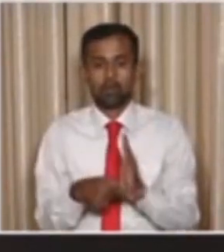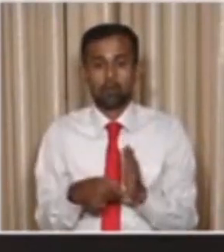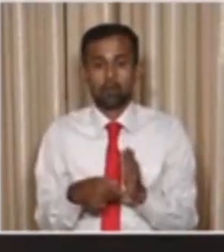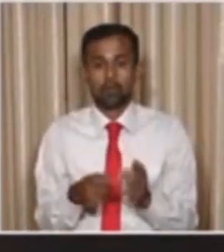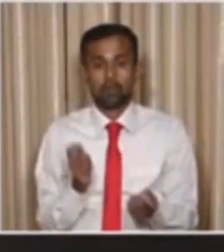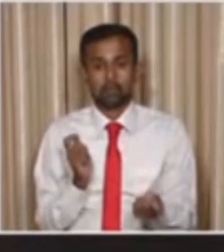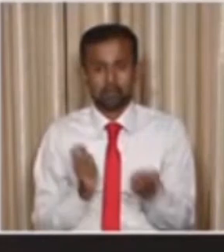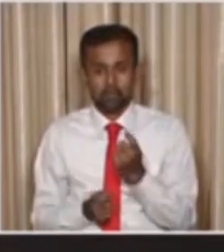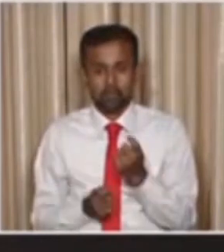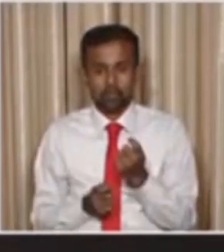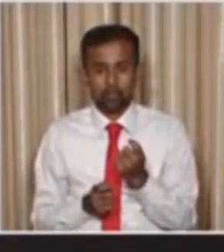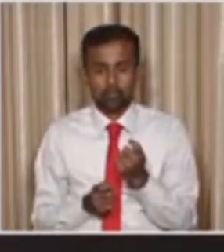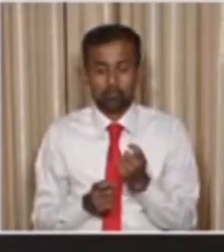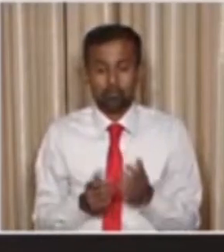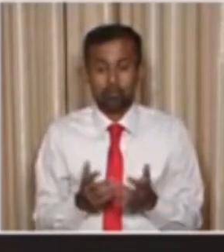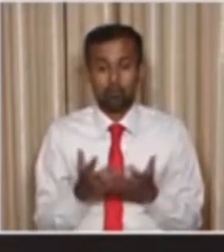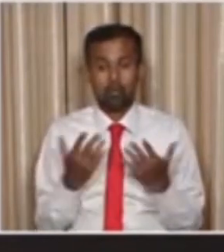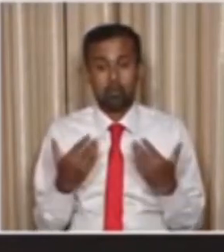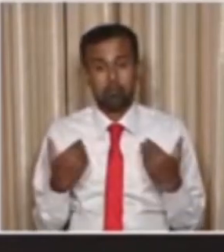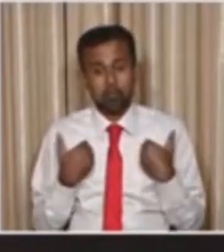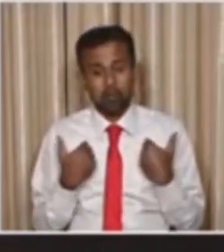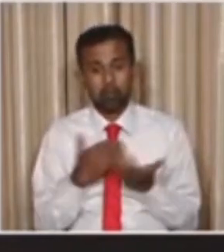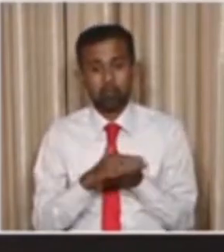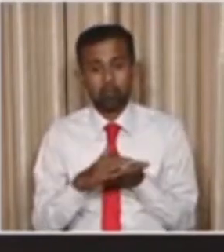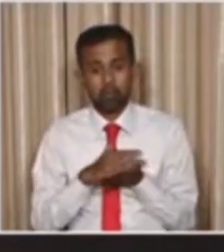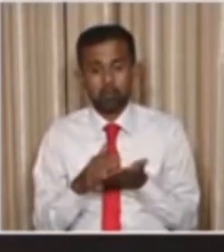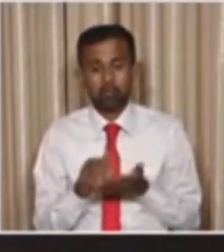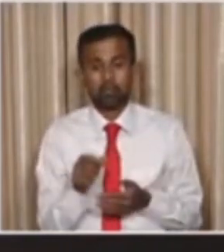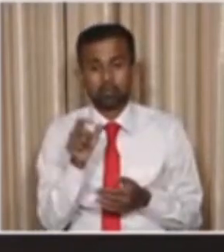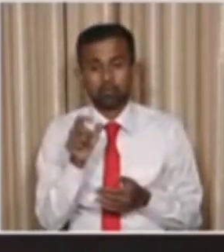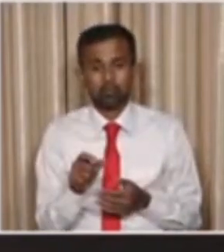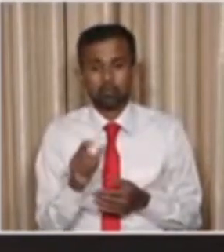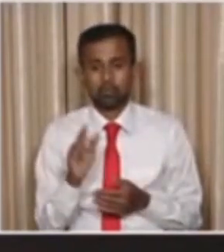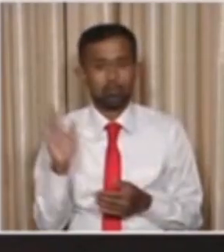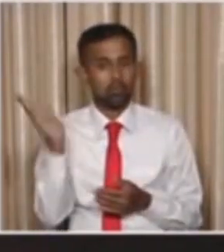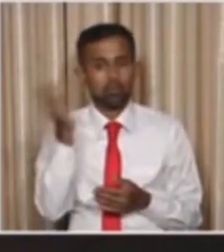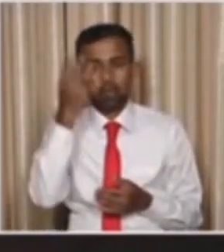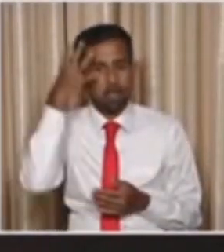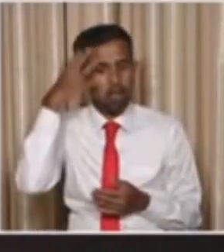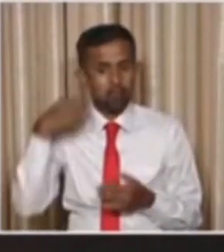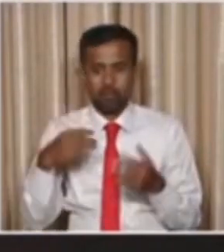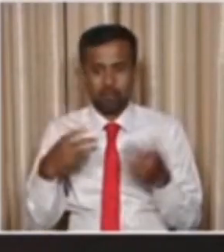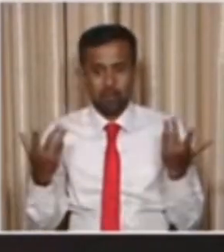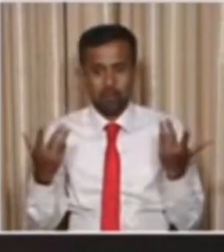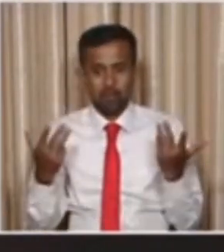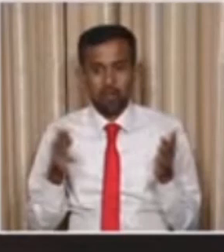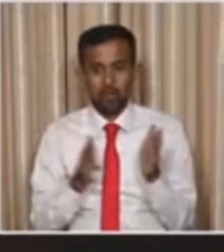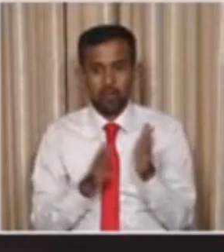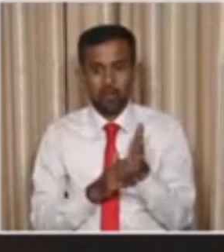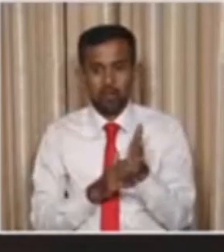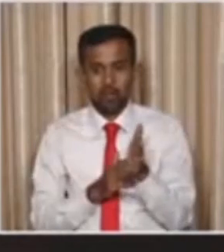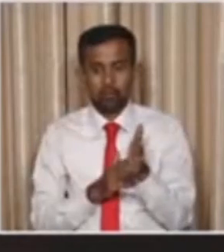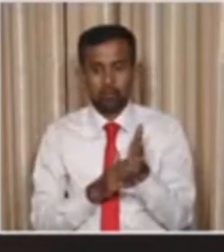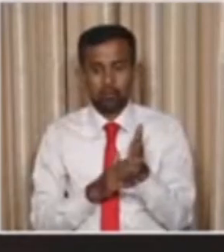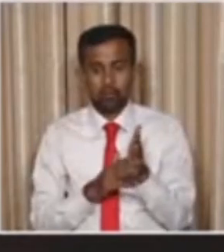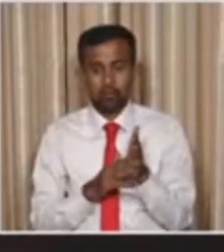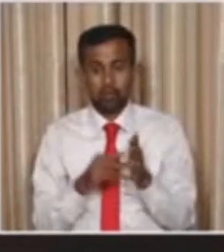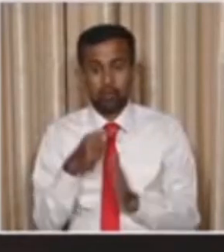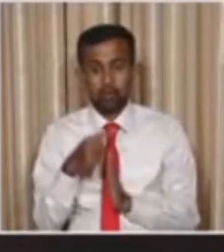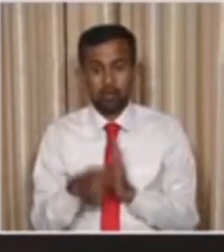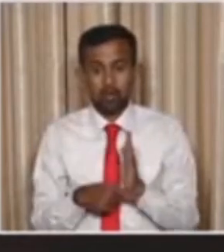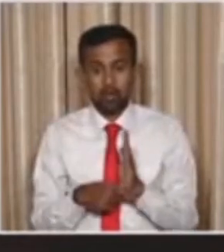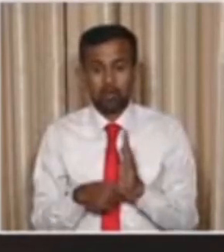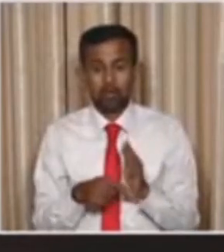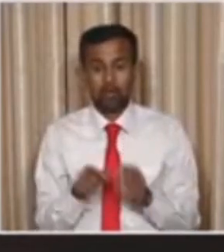ක්‍රීඩාව වෙනුවෙන් මහා දැවැන්ත සේවයක් කරපු විදියට කාටවත් අමතක වෙලා නැති වෙන්නේ නැති එදා මුරලිදරන් ඒ අපේ රටේ